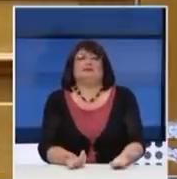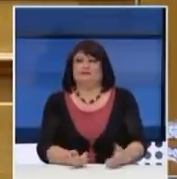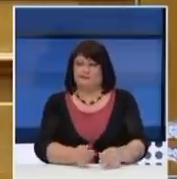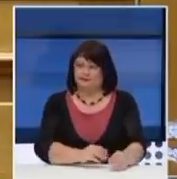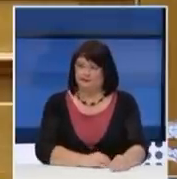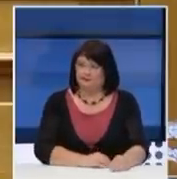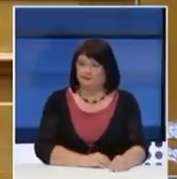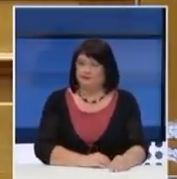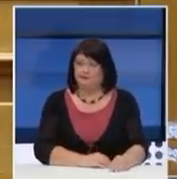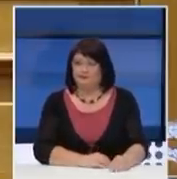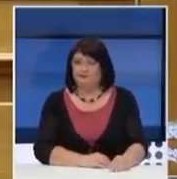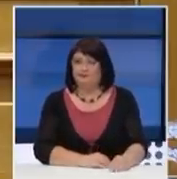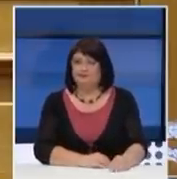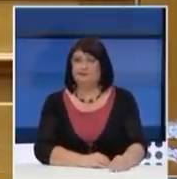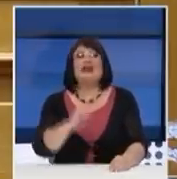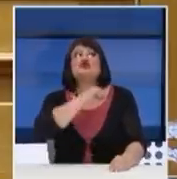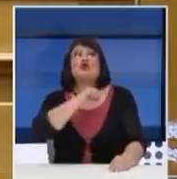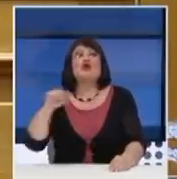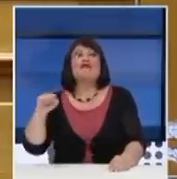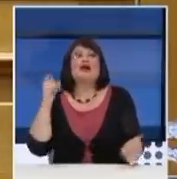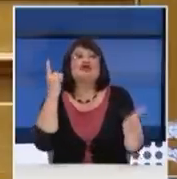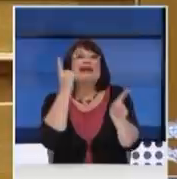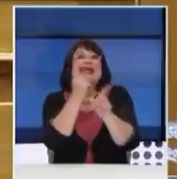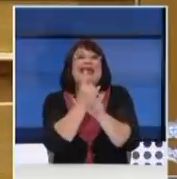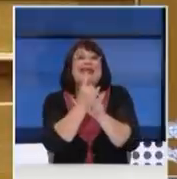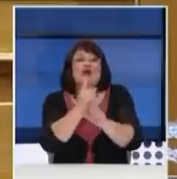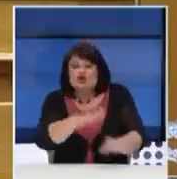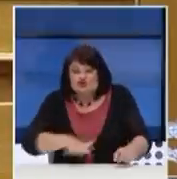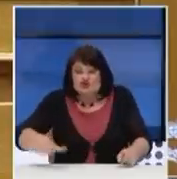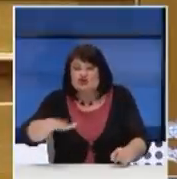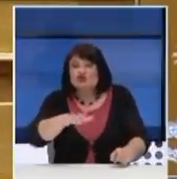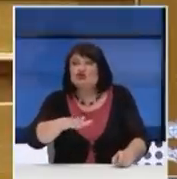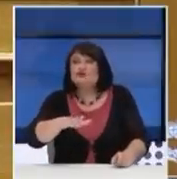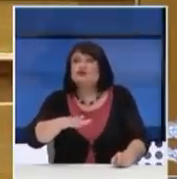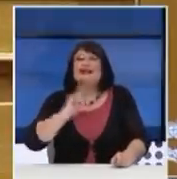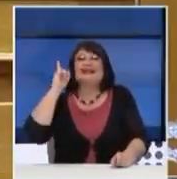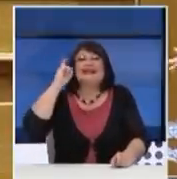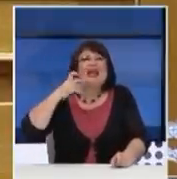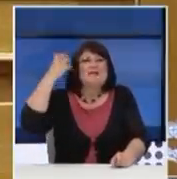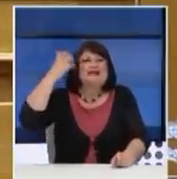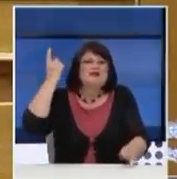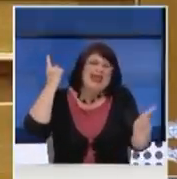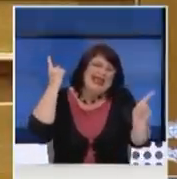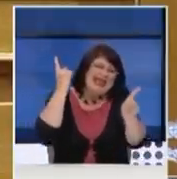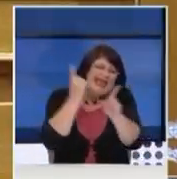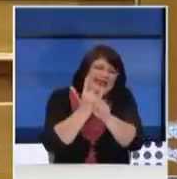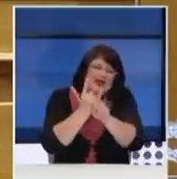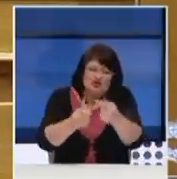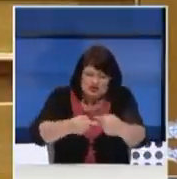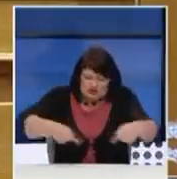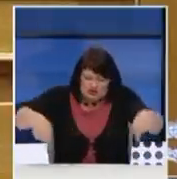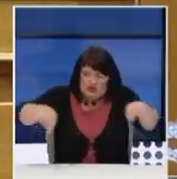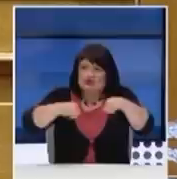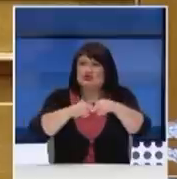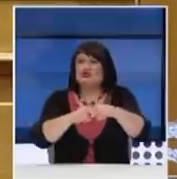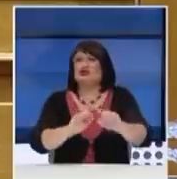Κονοφάγος, ο ειδικότερος όλων για τη λεκάνη του Ροδότου. Δεν υπάρχει καλύτερος, δεν υπάρχει ειδικότερος. Σας το λέω, από